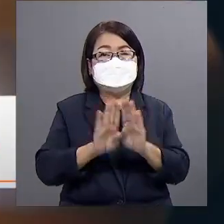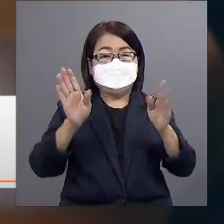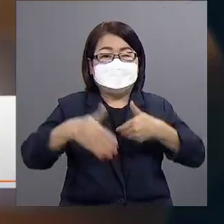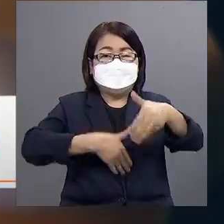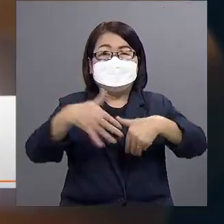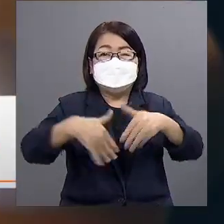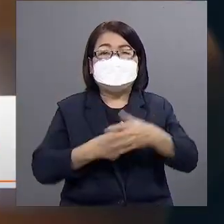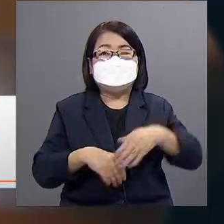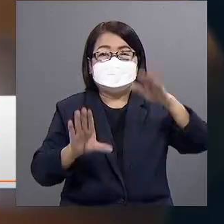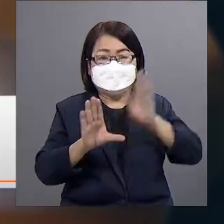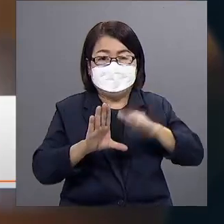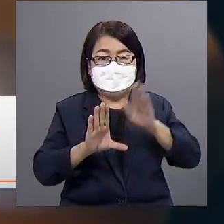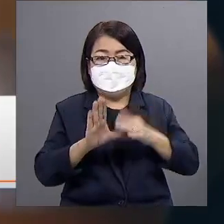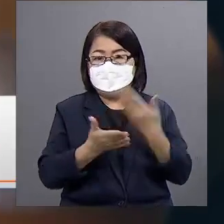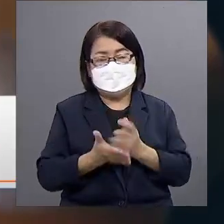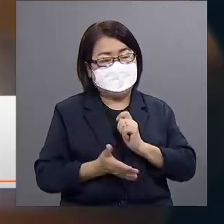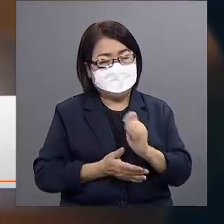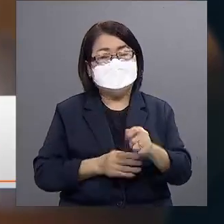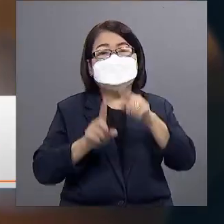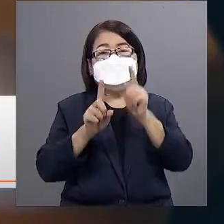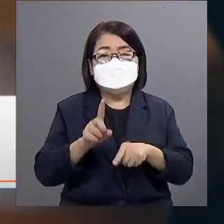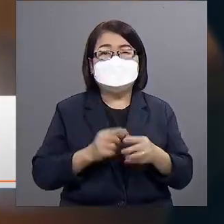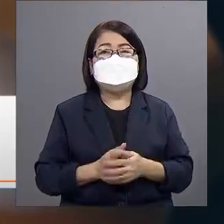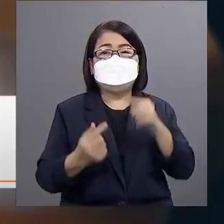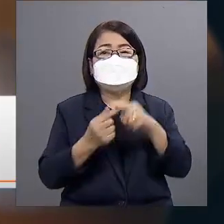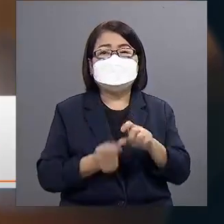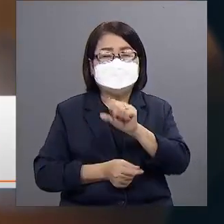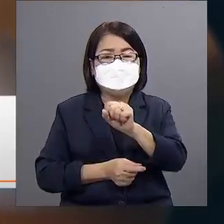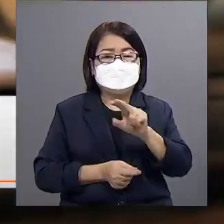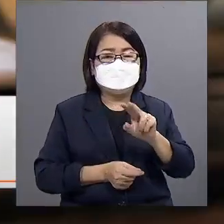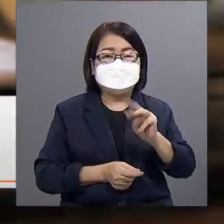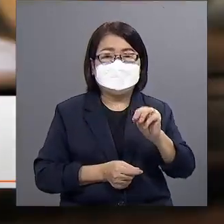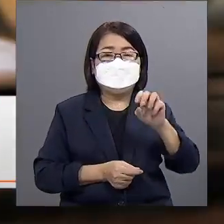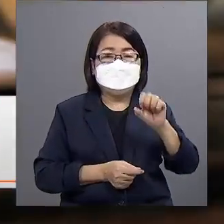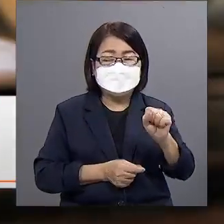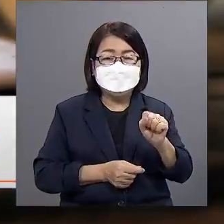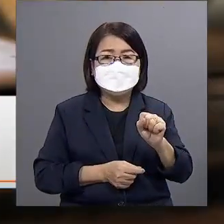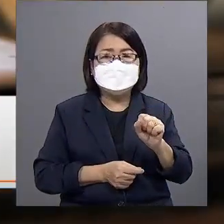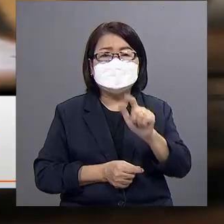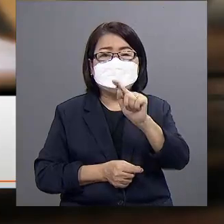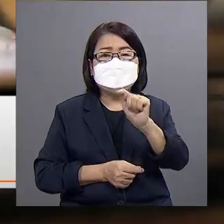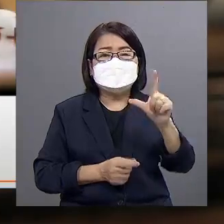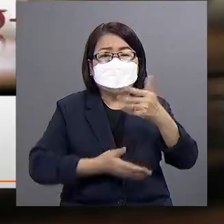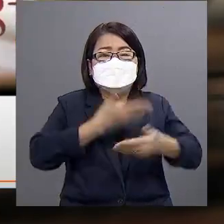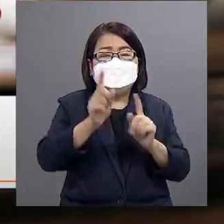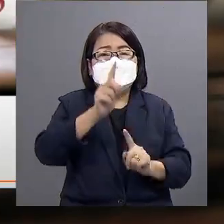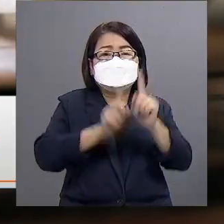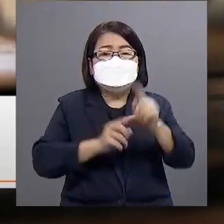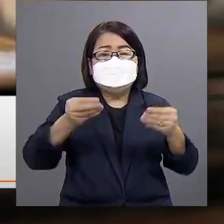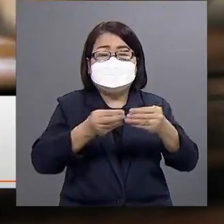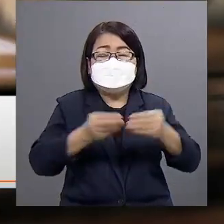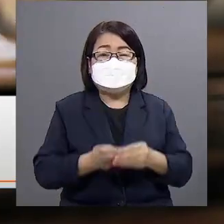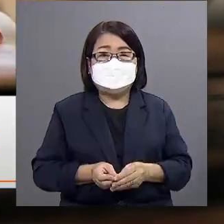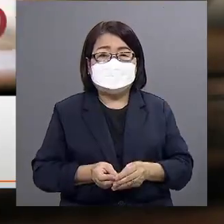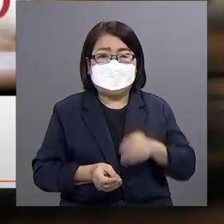ะเบียนรับเงินเยียวยา 1,000 บาทผ่าน SMS เรื่องนี้ทางตลาดหลักทรัพย์แห่งประเทศไทยชี้แจงว่าไม่เป็นความจริง